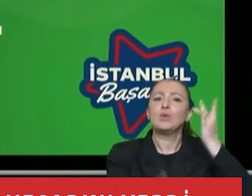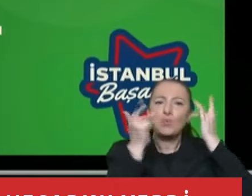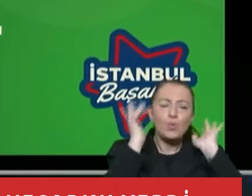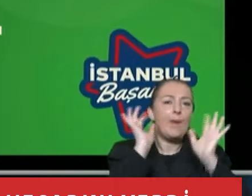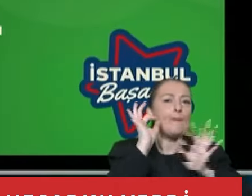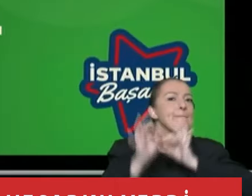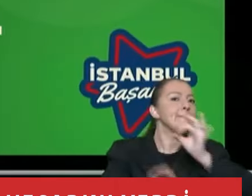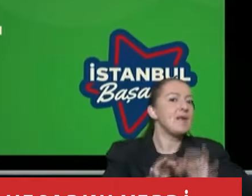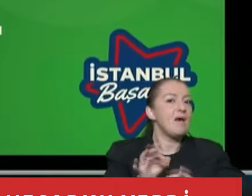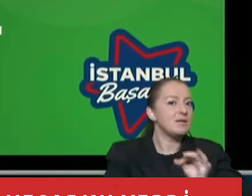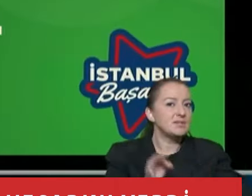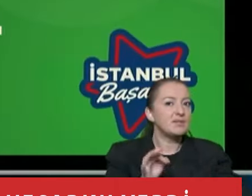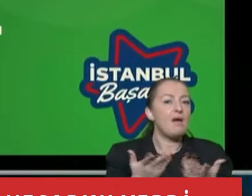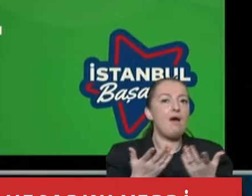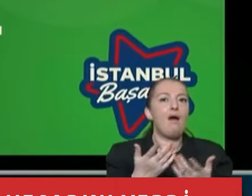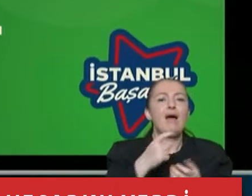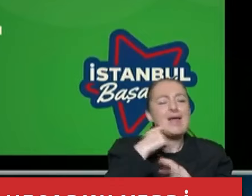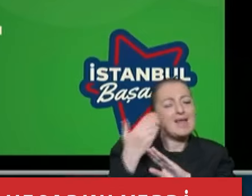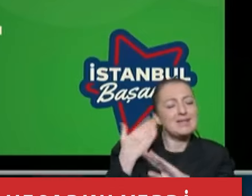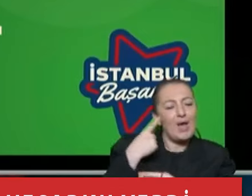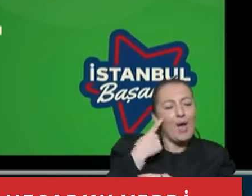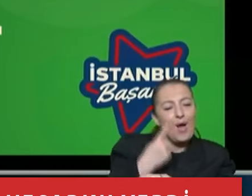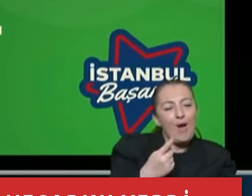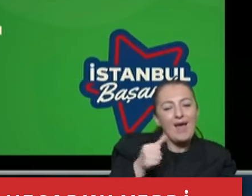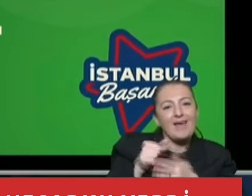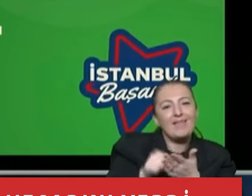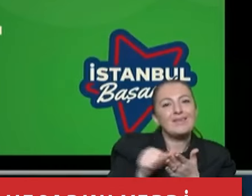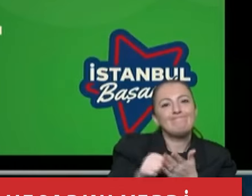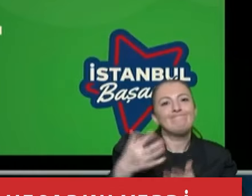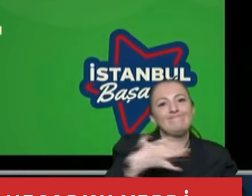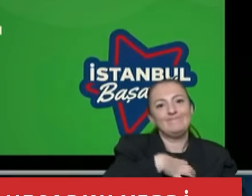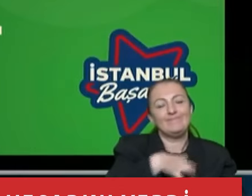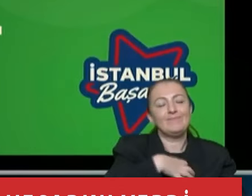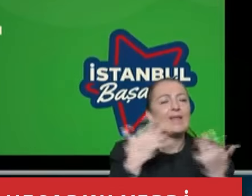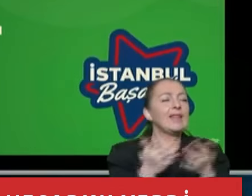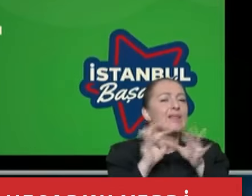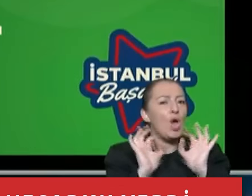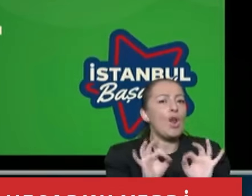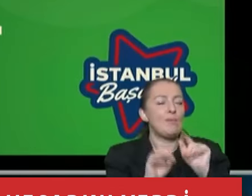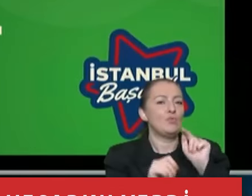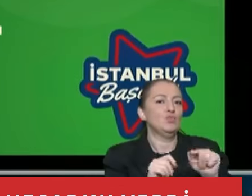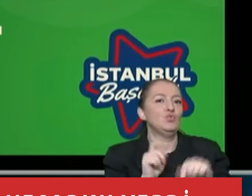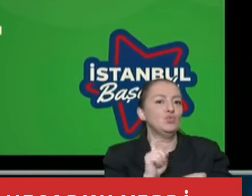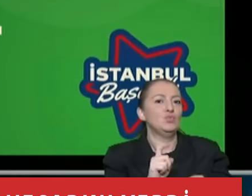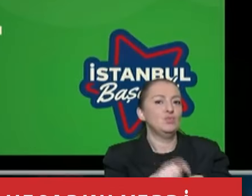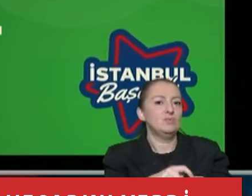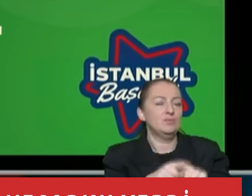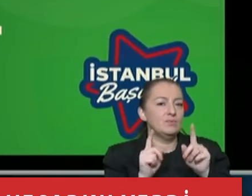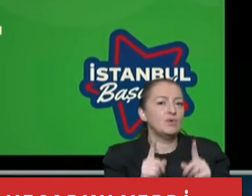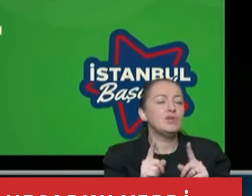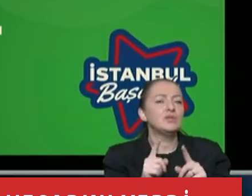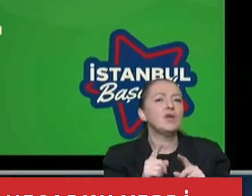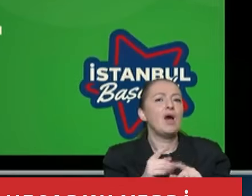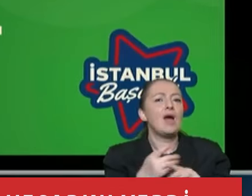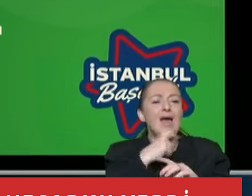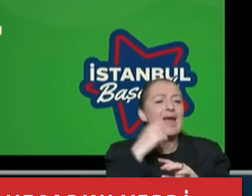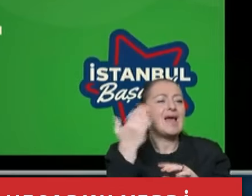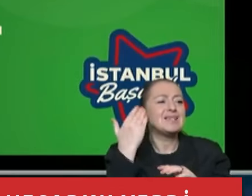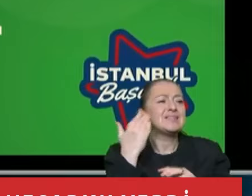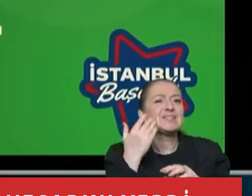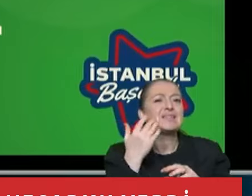mirasına Ecdat yadigarı tarihe en önemli bu süreçte gerçekten hiç olmadığı kadar sahip